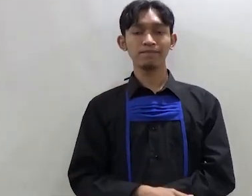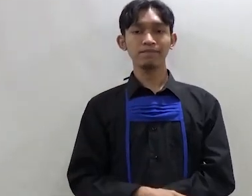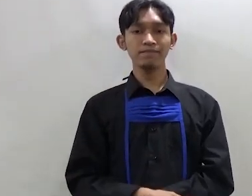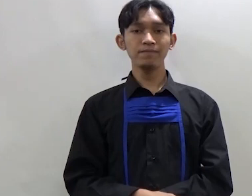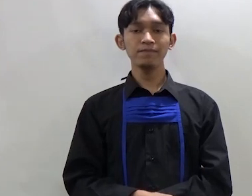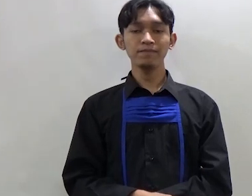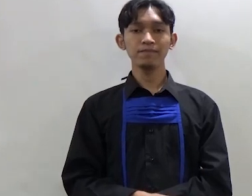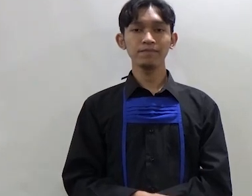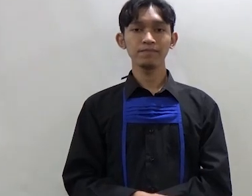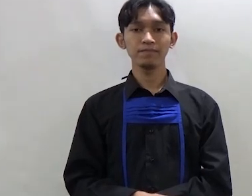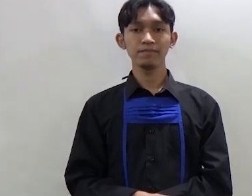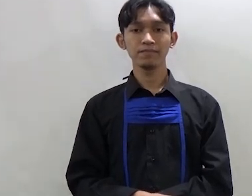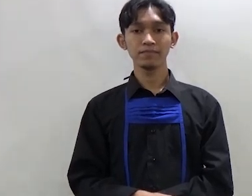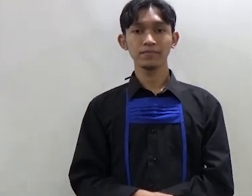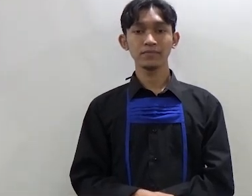sebanyak